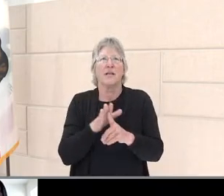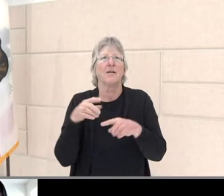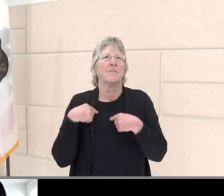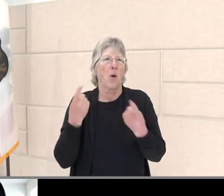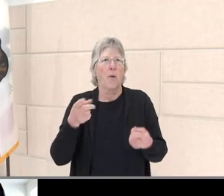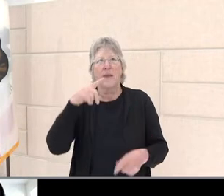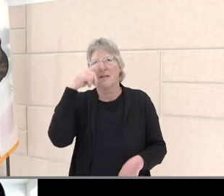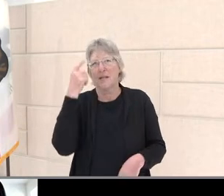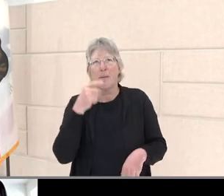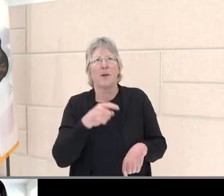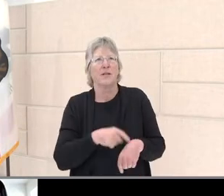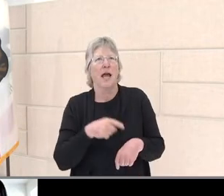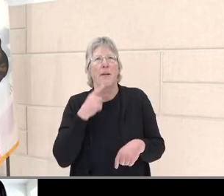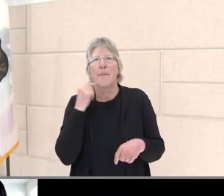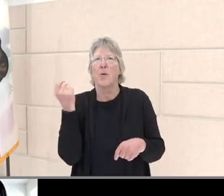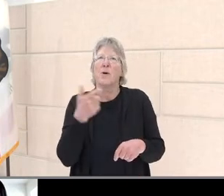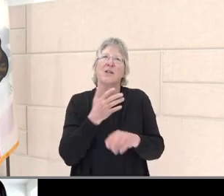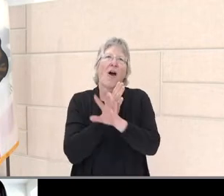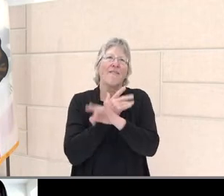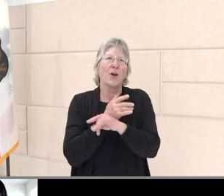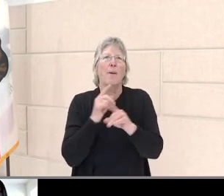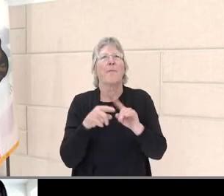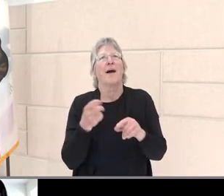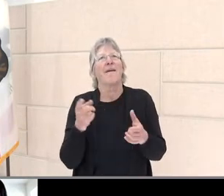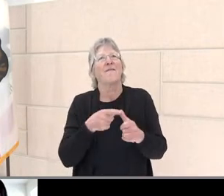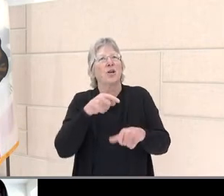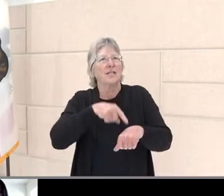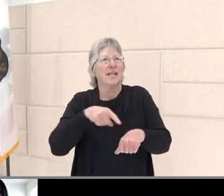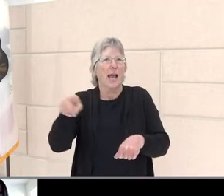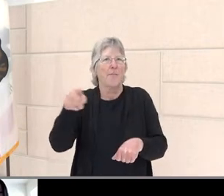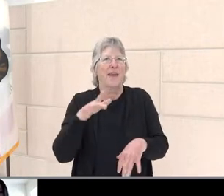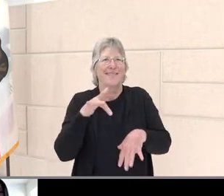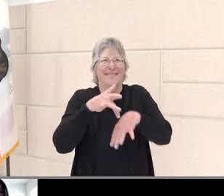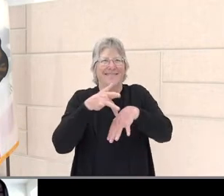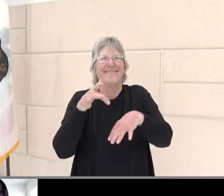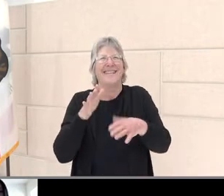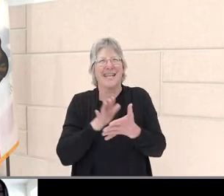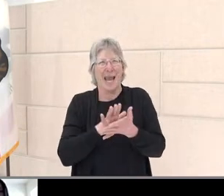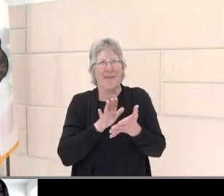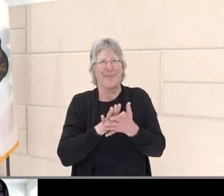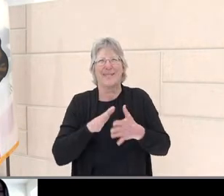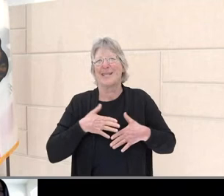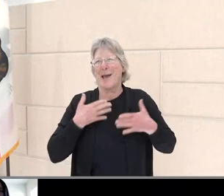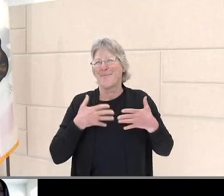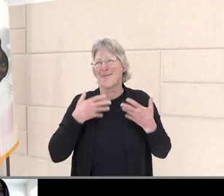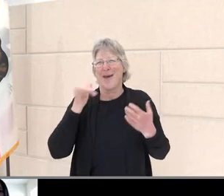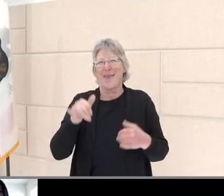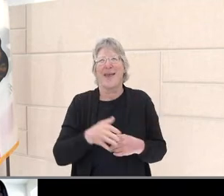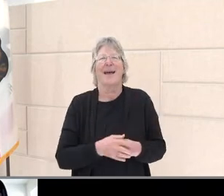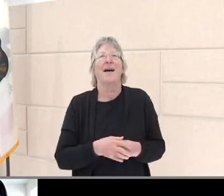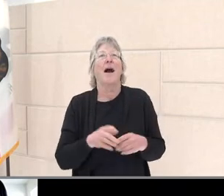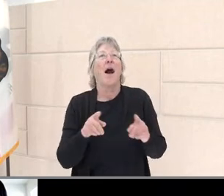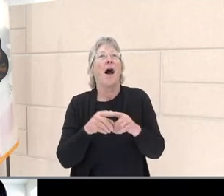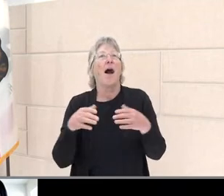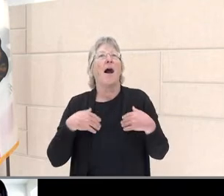ចុះឡើងចេញក្រៅក្នុងក្រុងក្នុងសាលារៀនឲ្យស្គាល់អំពីសាលារៀនយើង